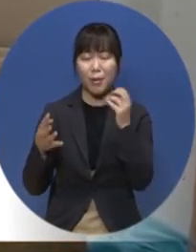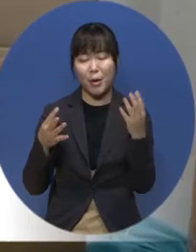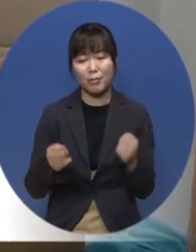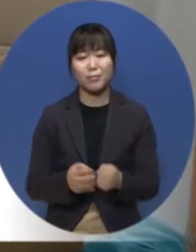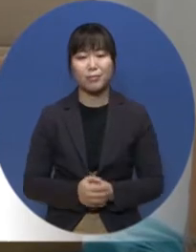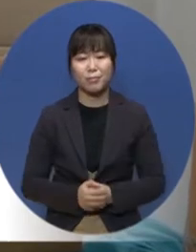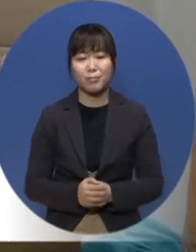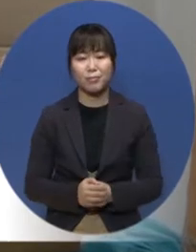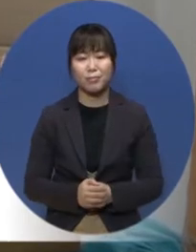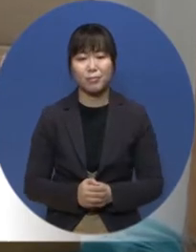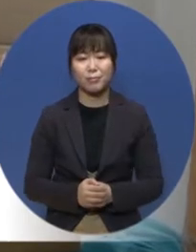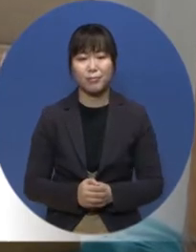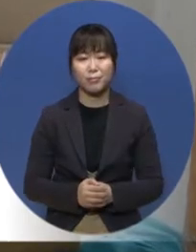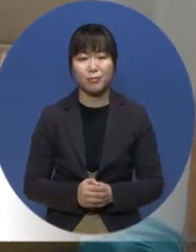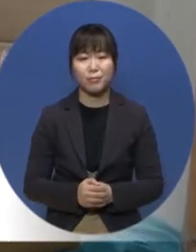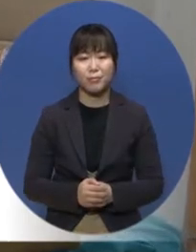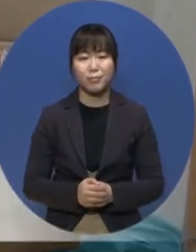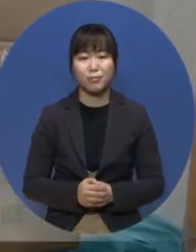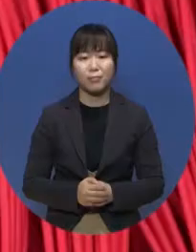으